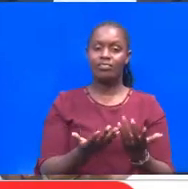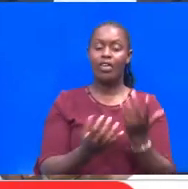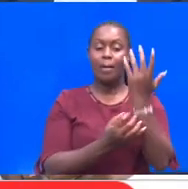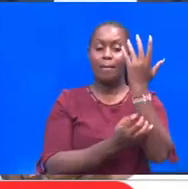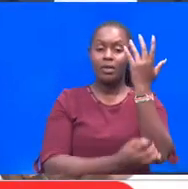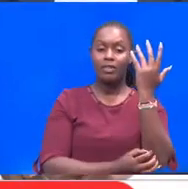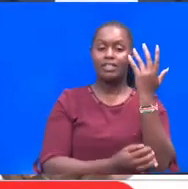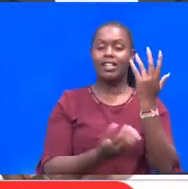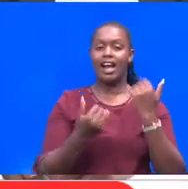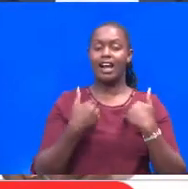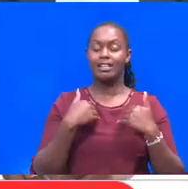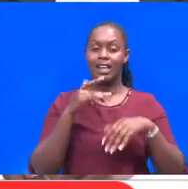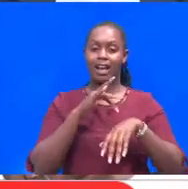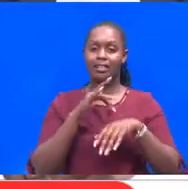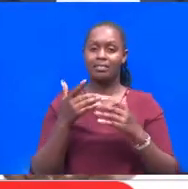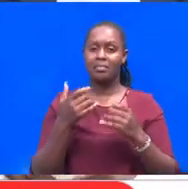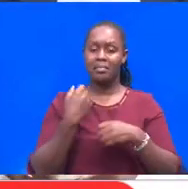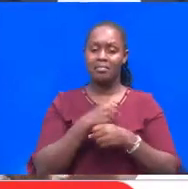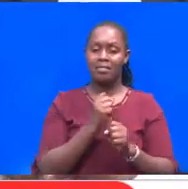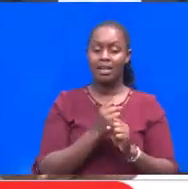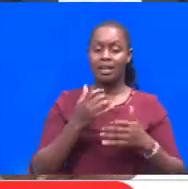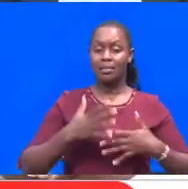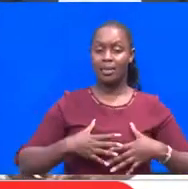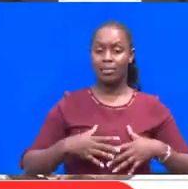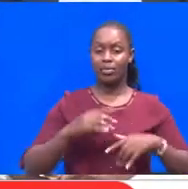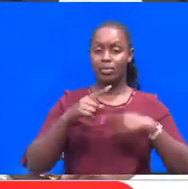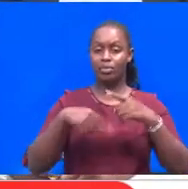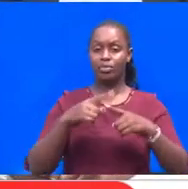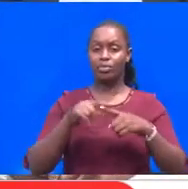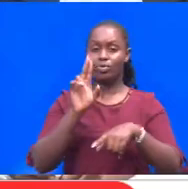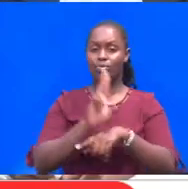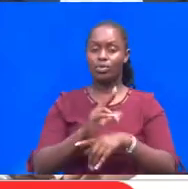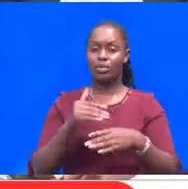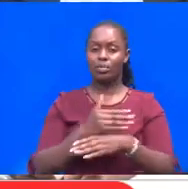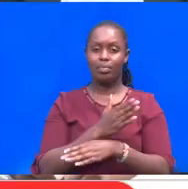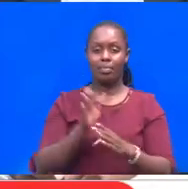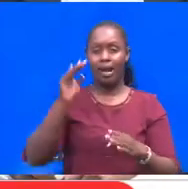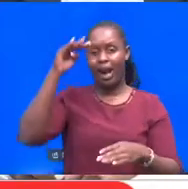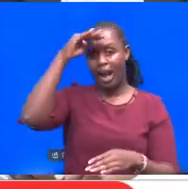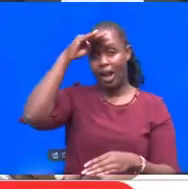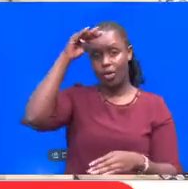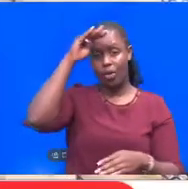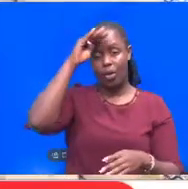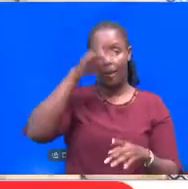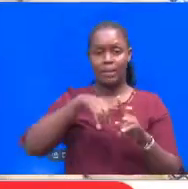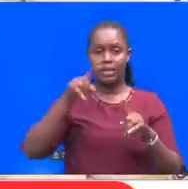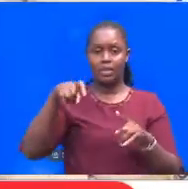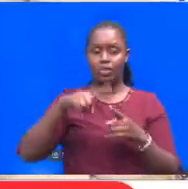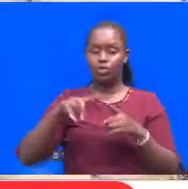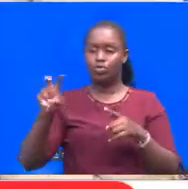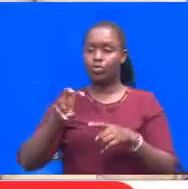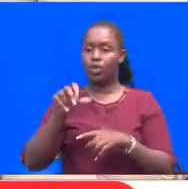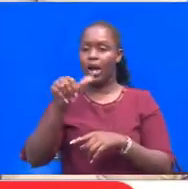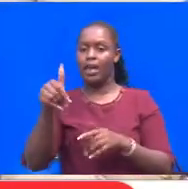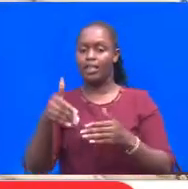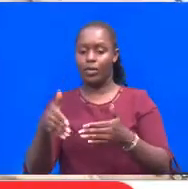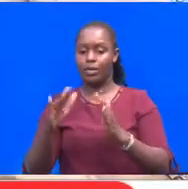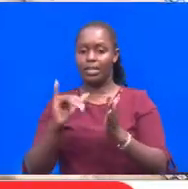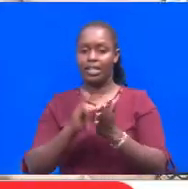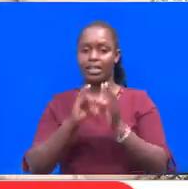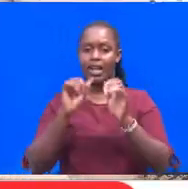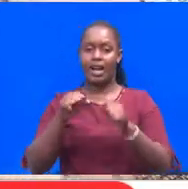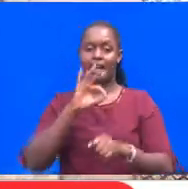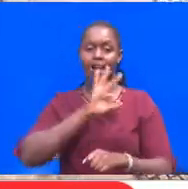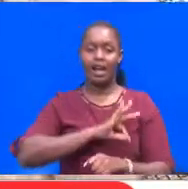hilo, akiwataka wenyeji kukumbatia mbinu zinazokubalika kisheria ili kujikimu. Pombe haramu